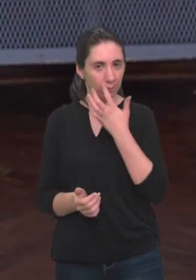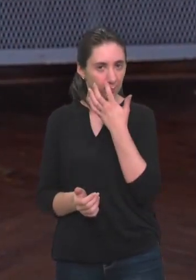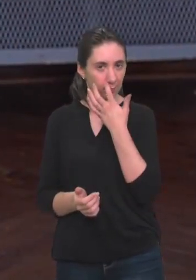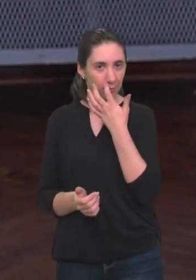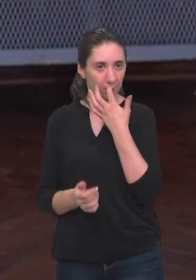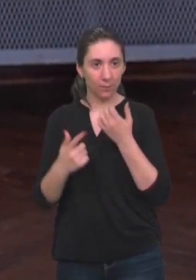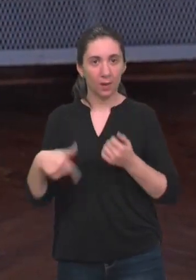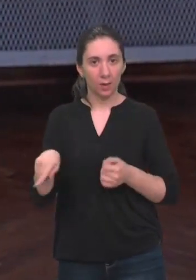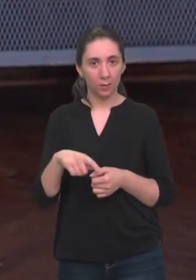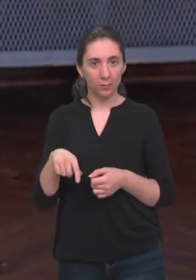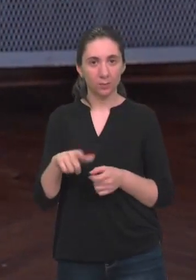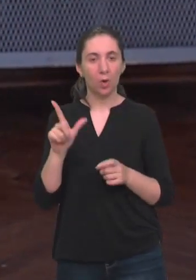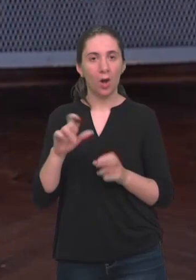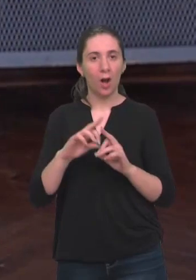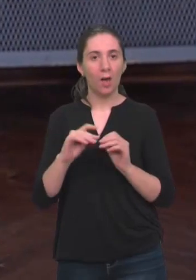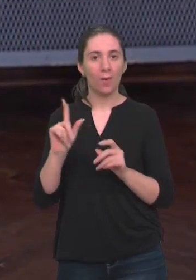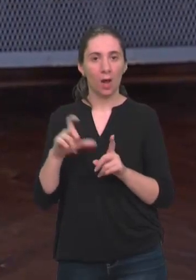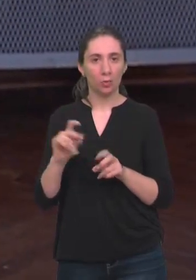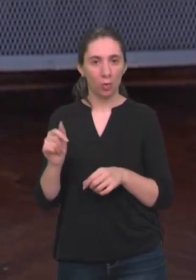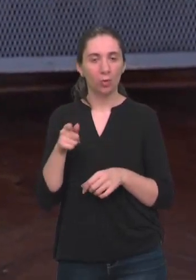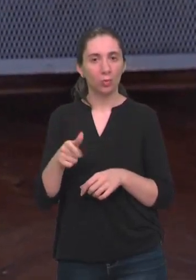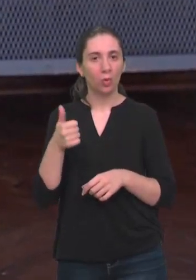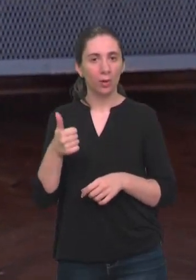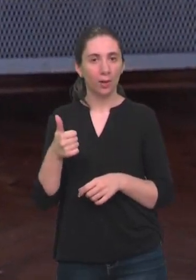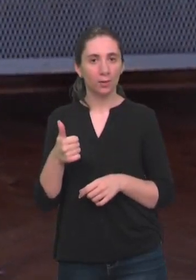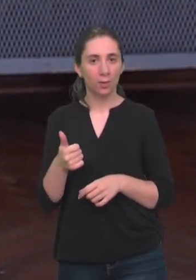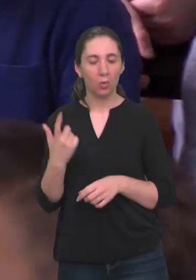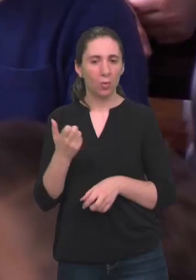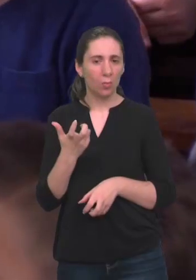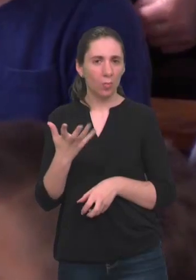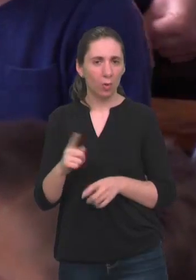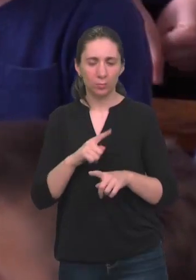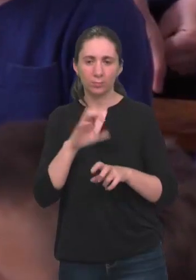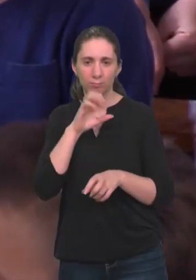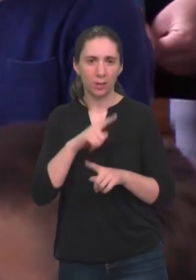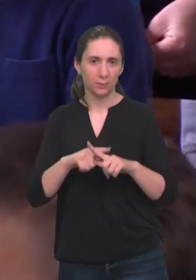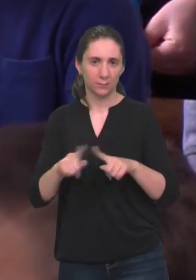Mi smo labradori, to ti je jedna od brojnih psećih pasmina.